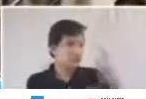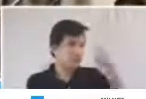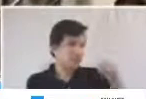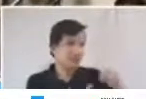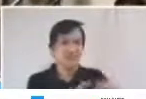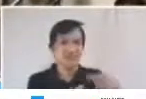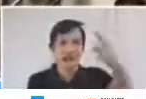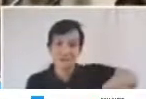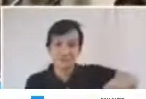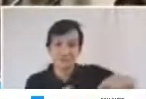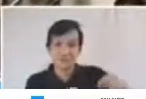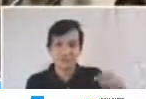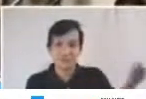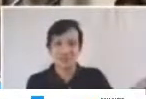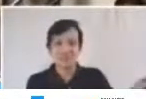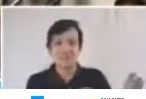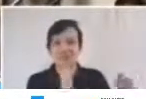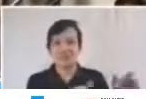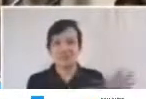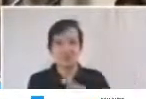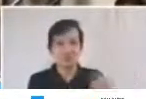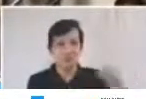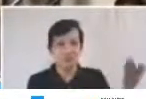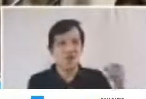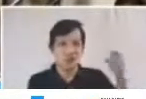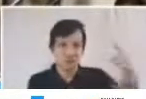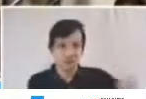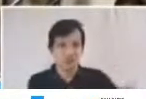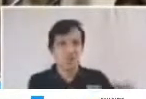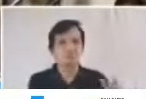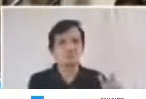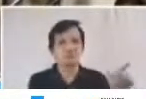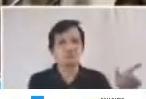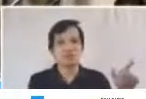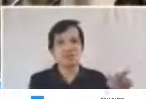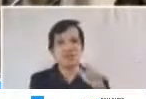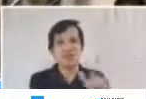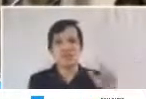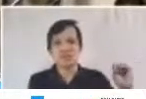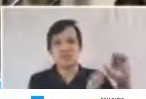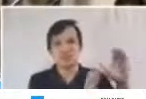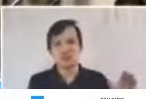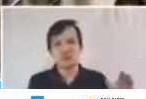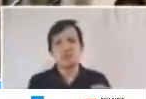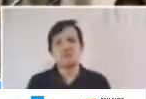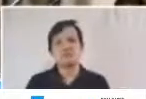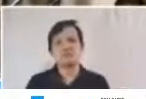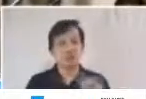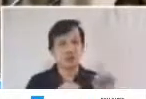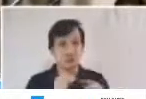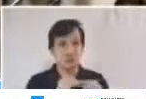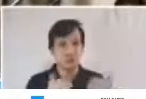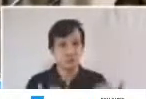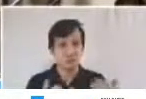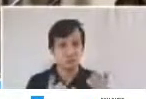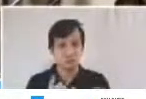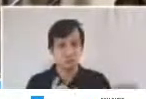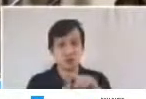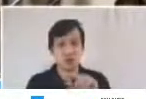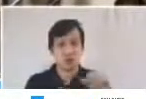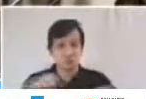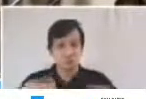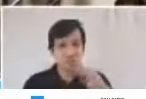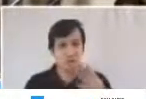be legislated. Titingnan po natin kung paano. But in the meantime, pakiusap natin sana doon sa mga both